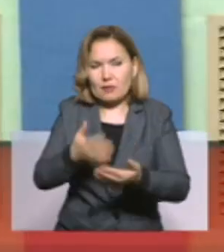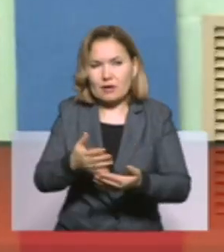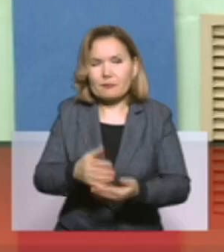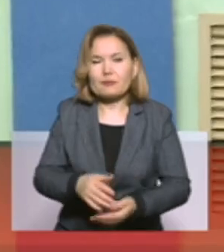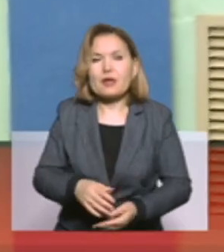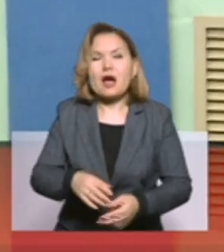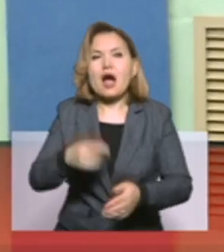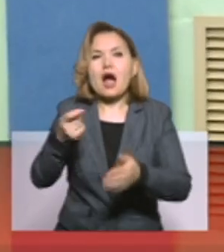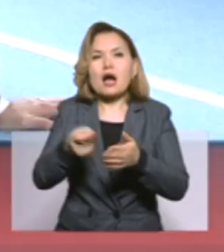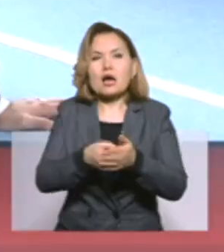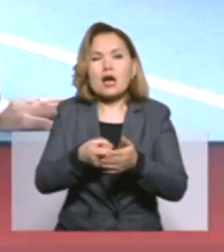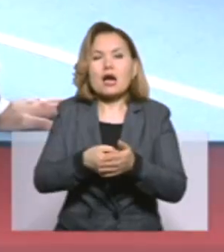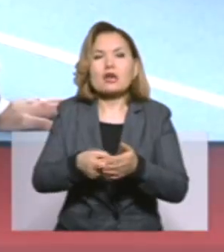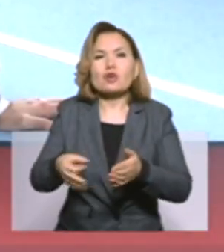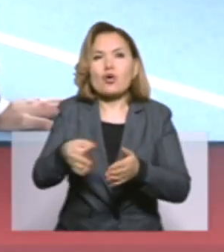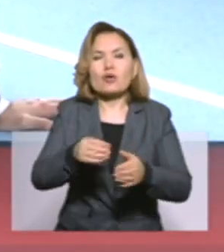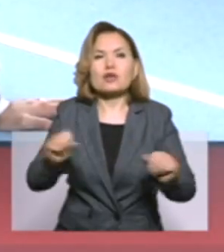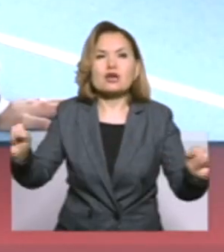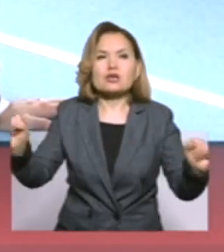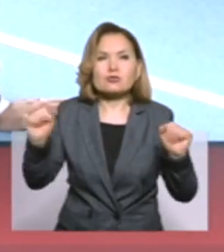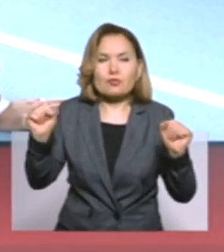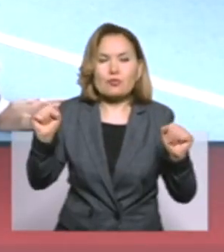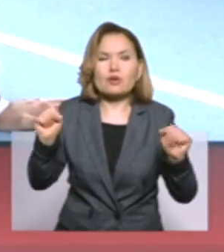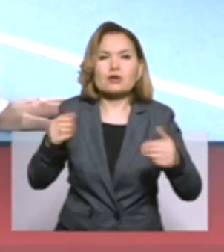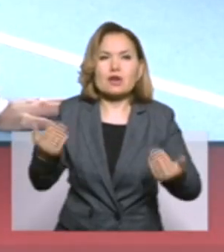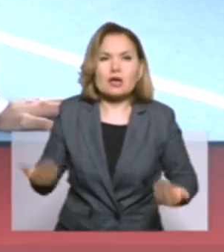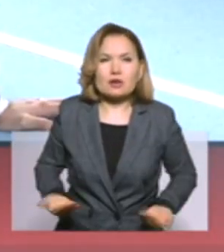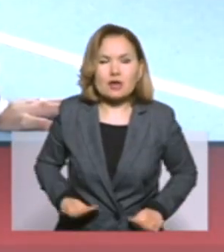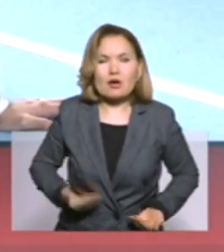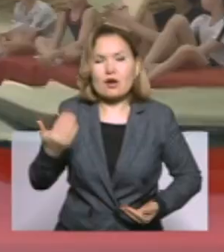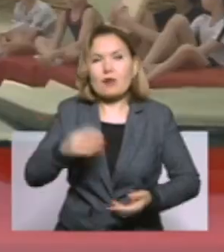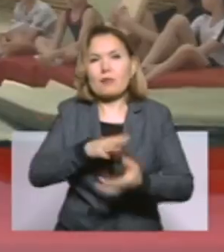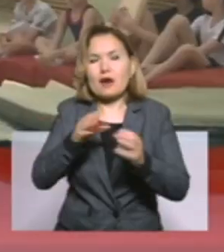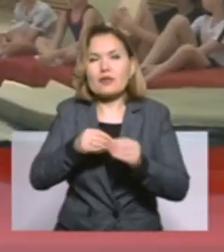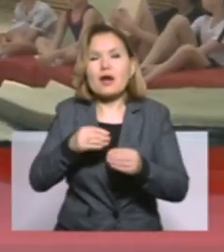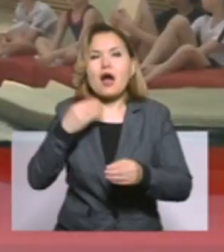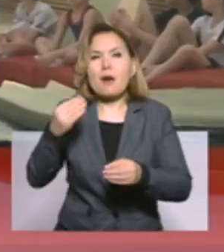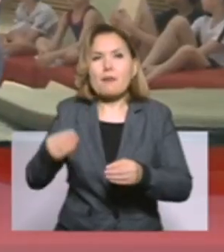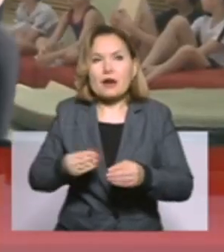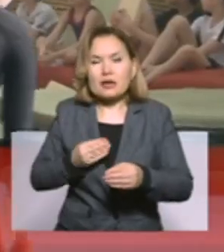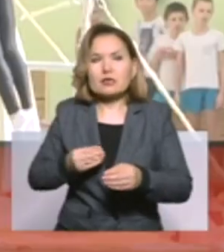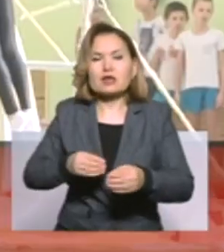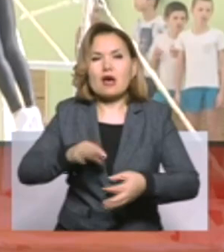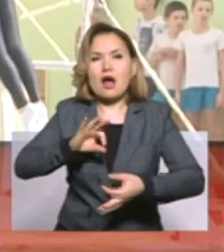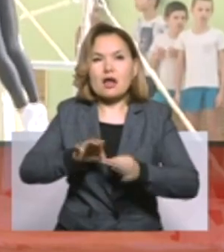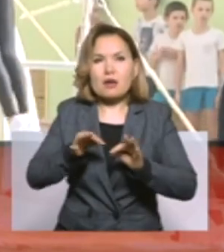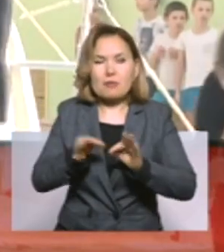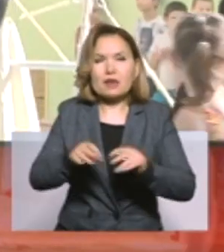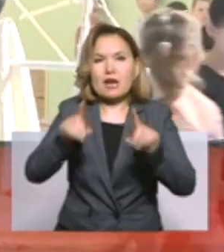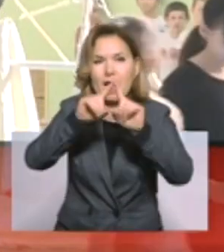жолдама. Қарағандылық спортшы Даниил Мұсабаев Парижде өтетін олимпиадаға лицензия алды.